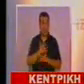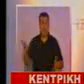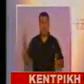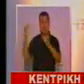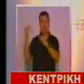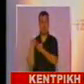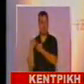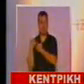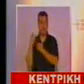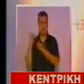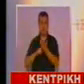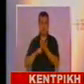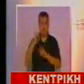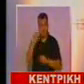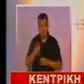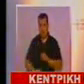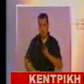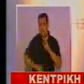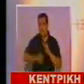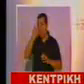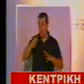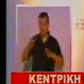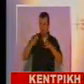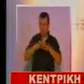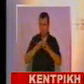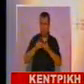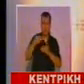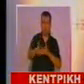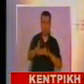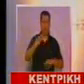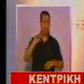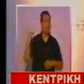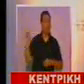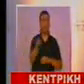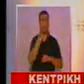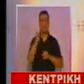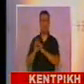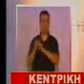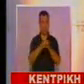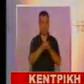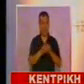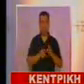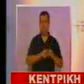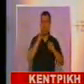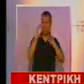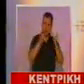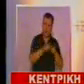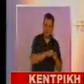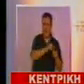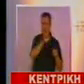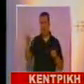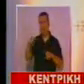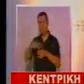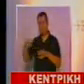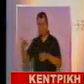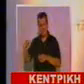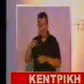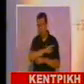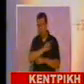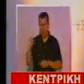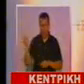μπουν νέες δυνάμεις στο προσκήνιο. Όλα τα κόμματα, από τη Νέα Δημοκρατία ως το ΣΥΡΙΖΑ, είναι δεσμευμένα από την